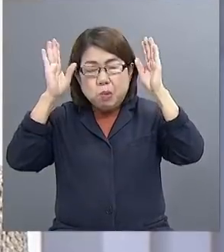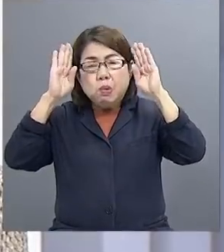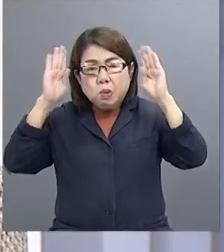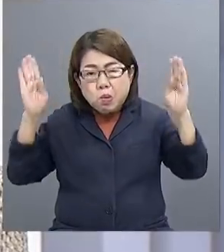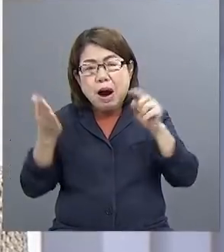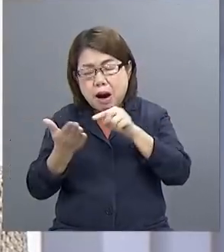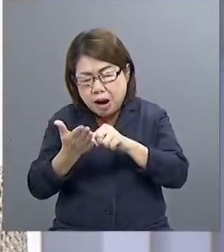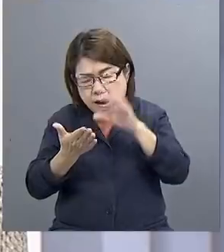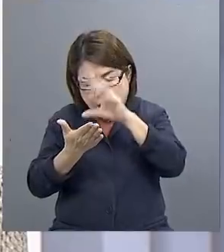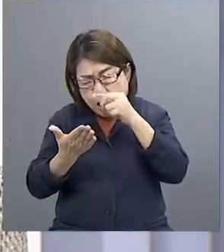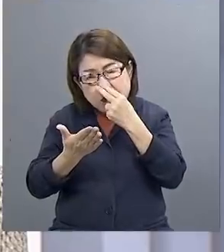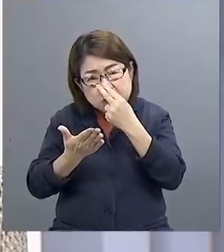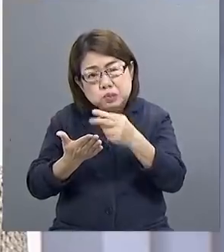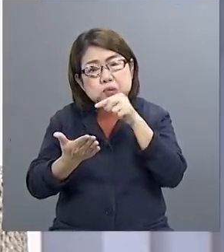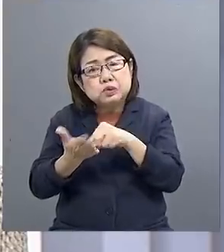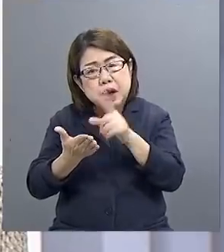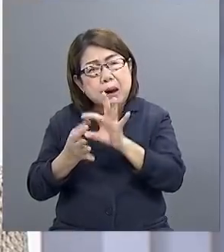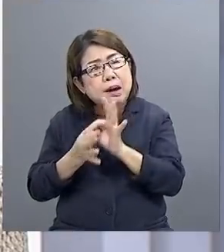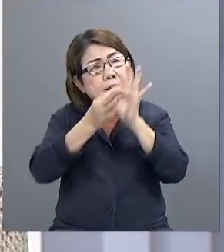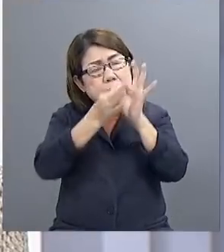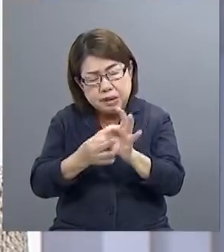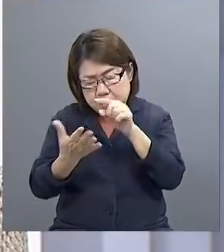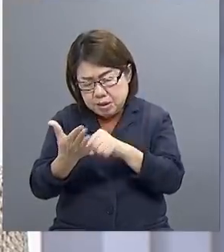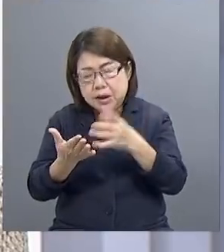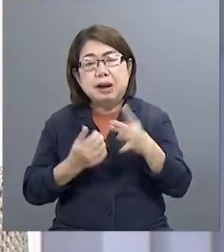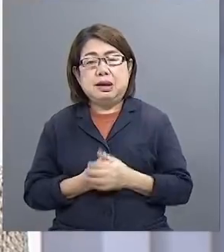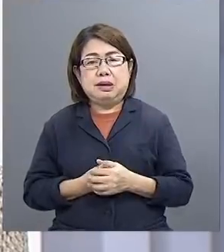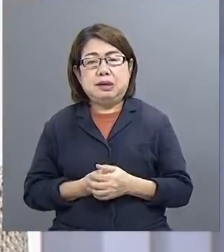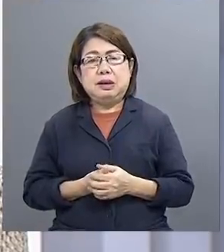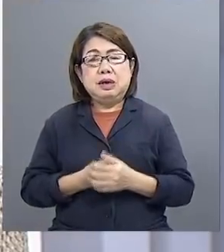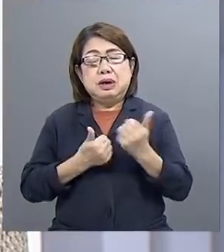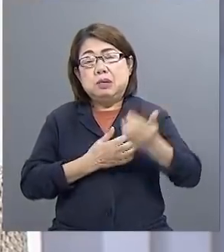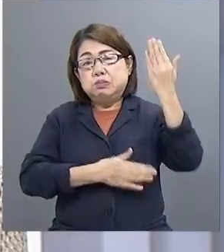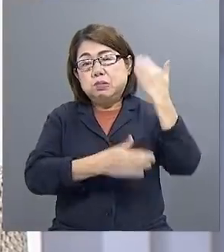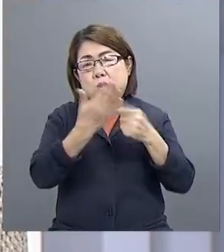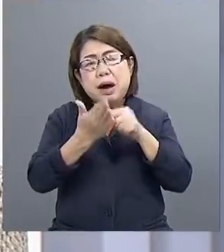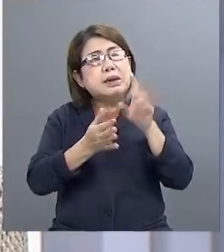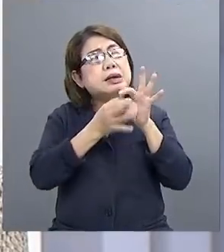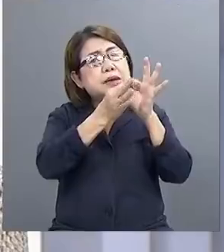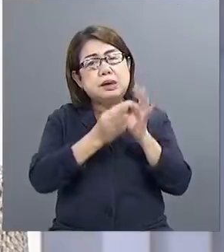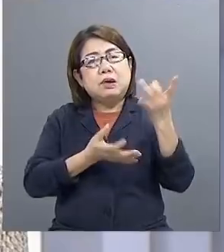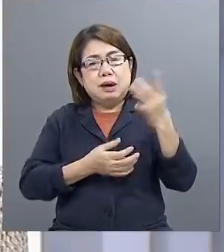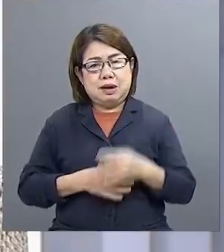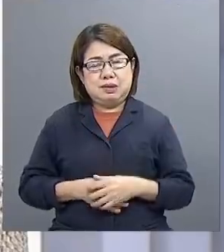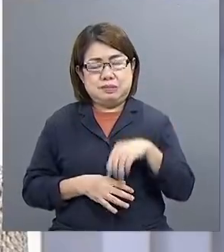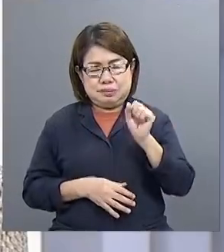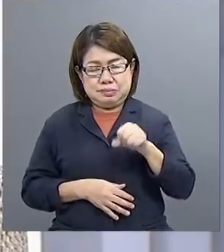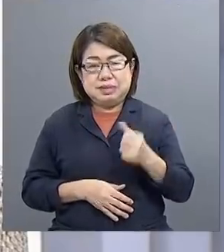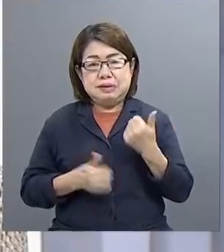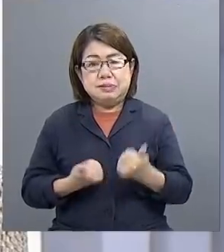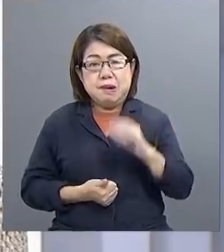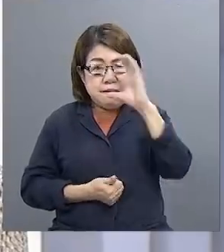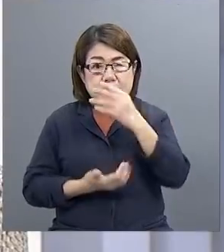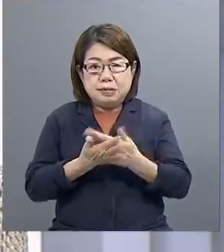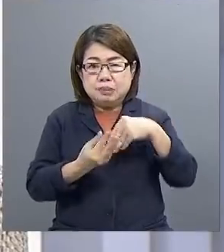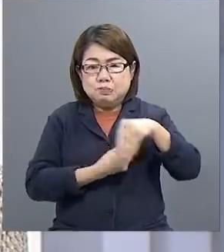เรื่องราวที่เค้าว่าเนี่ยต้องการสื่อสารละลายแล้วก็เรื่องราวที่เกิดขึ้นในยุคนั้นๆด้วยเหงาทันครับอ่ะมาหารายได้กันหน่อยคุณผู้ชมครับถ้า